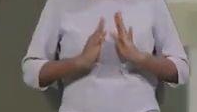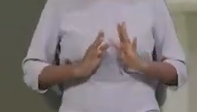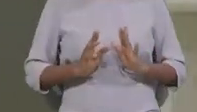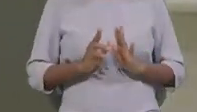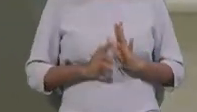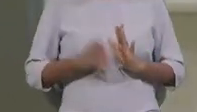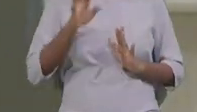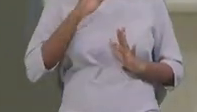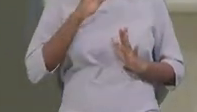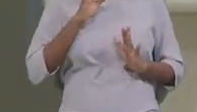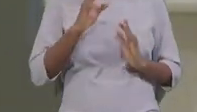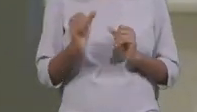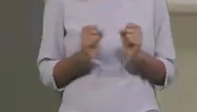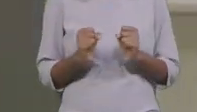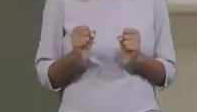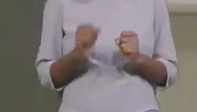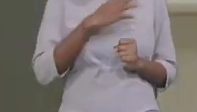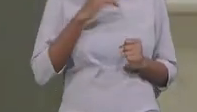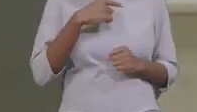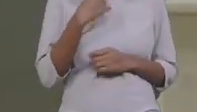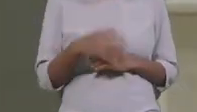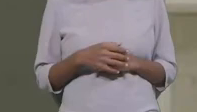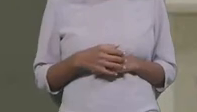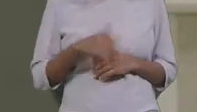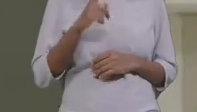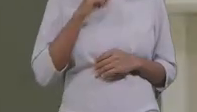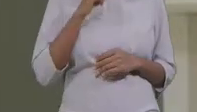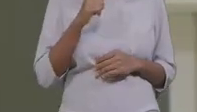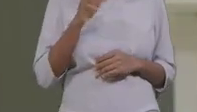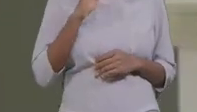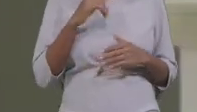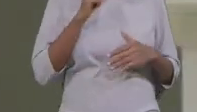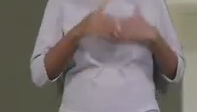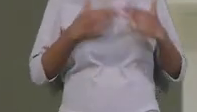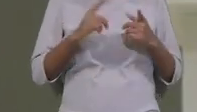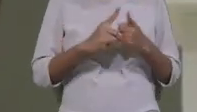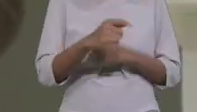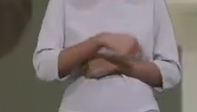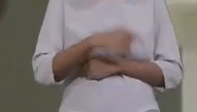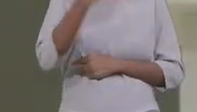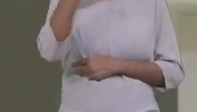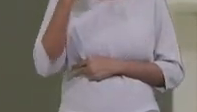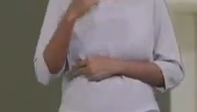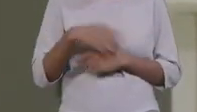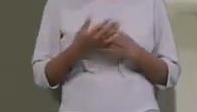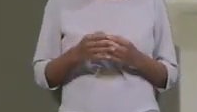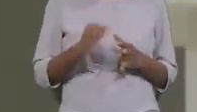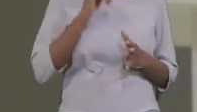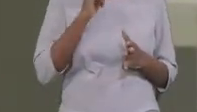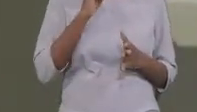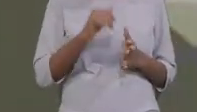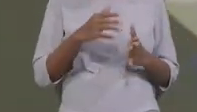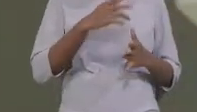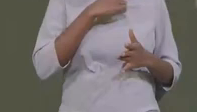calme et leur tranquillité. Et se dit, tu n'as pas l'air heureux aujourd'hui. Qu'est-ce qui s'est passé? Est-ce que tu as fait passer